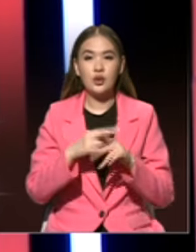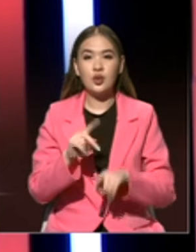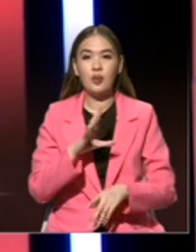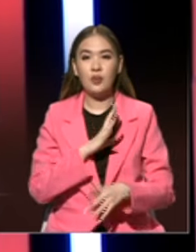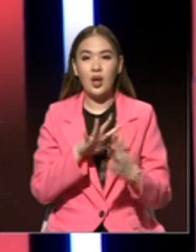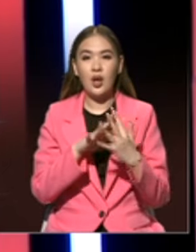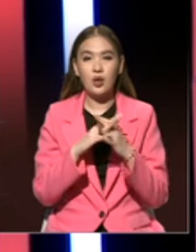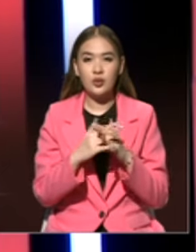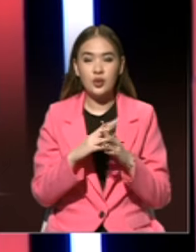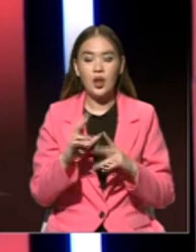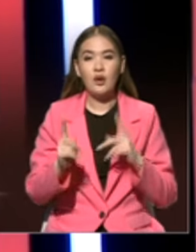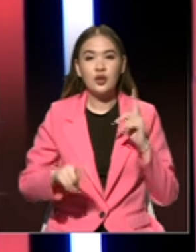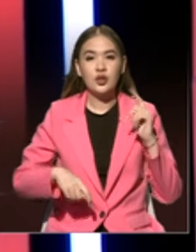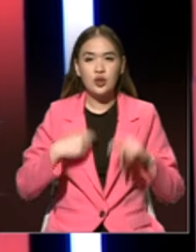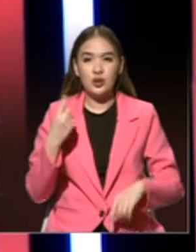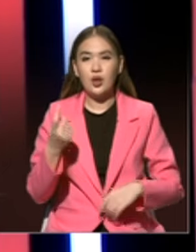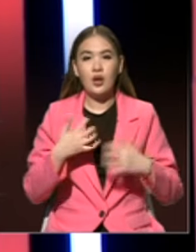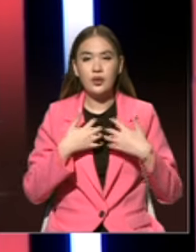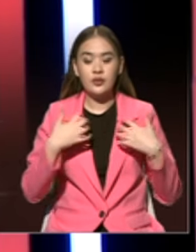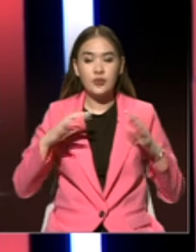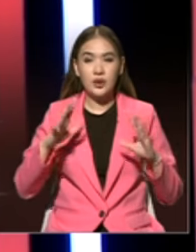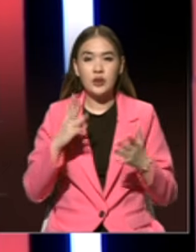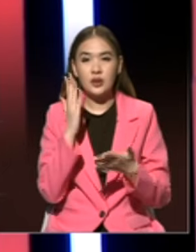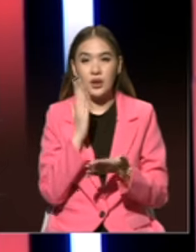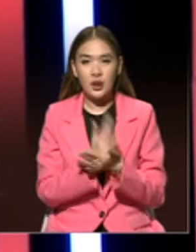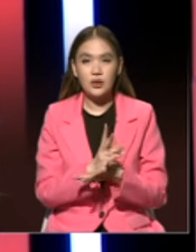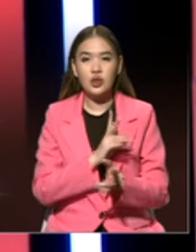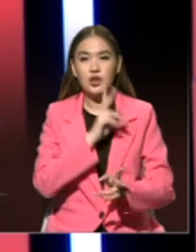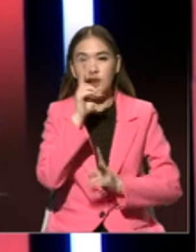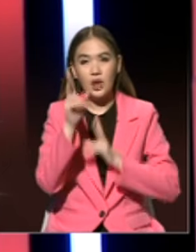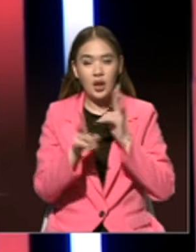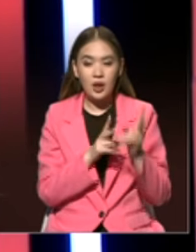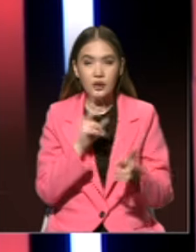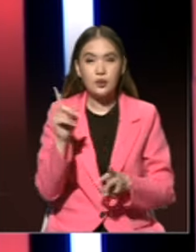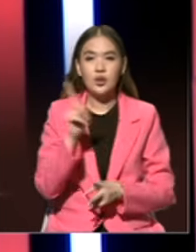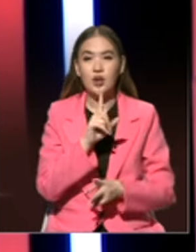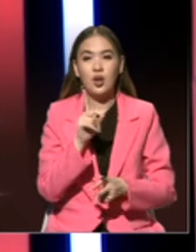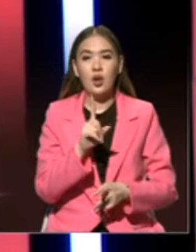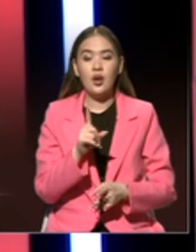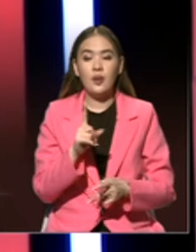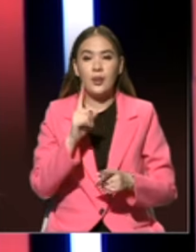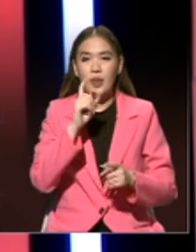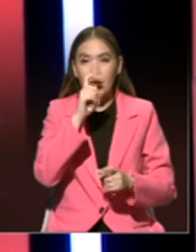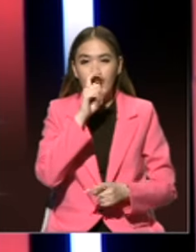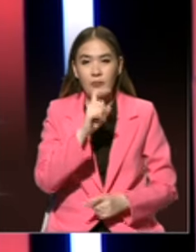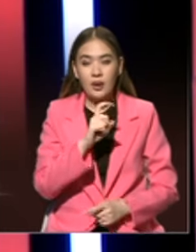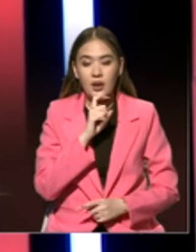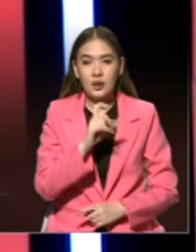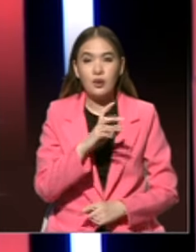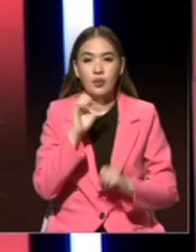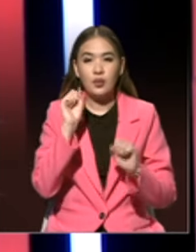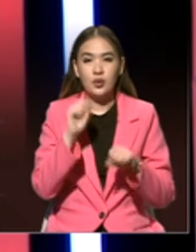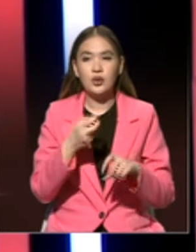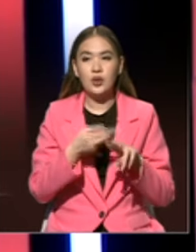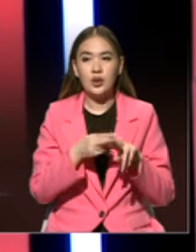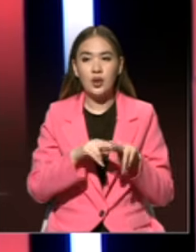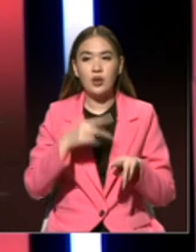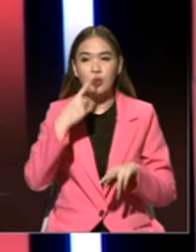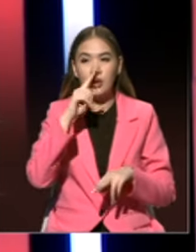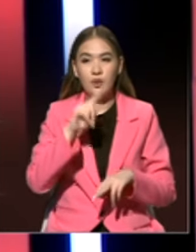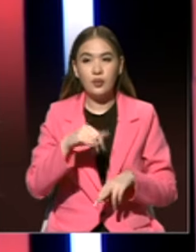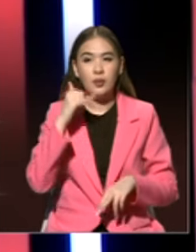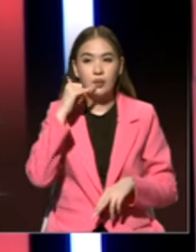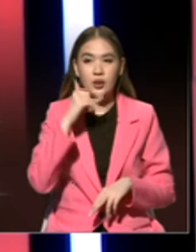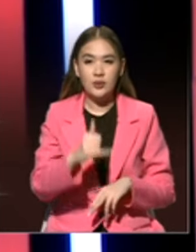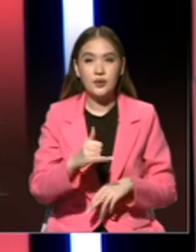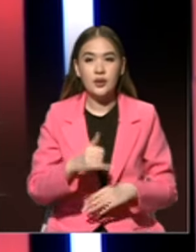жаңағы мал шығынға батып жатқан азаматтар болатын болса, өздеріңіздің шағымдарыңызды немесе бір түсіне алмай жатқан сауалдарыңызды сол номерлерге қоя